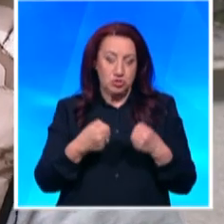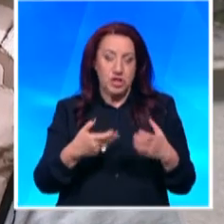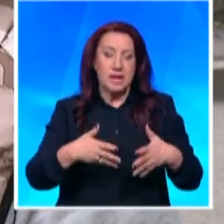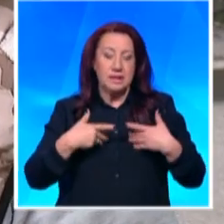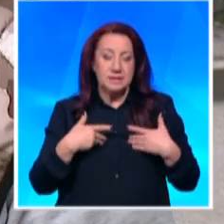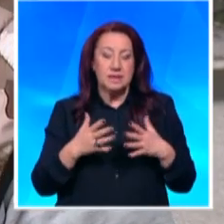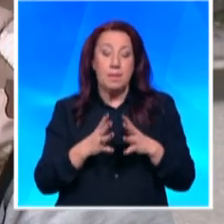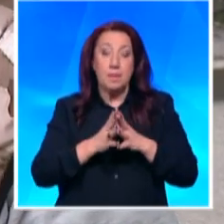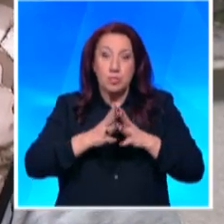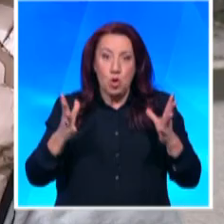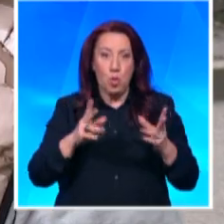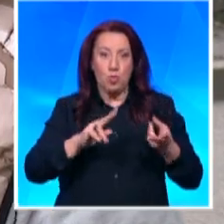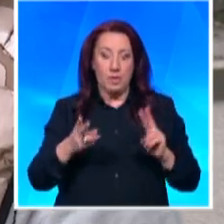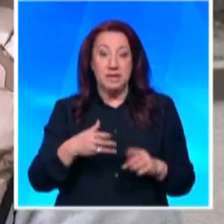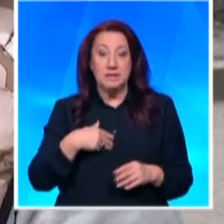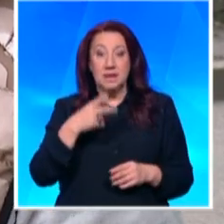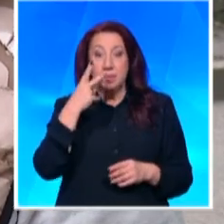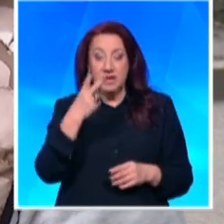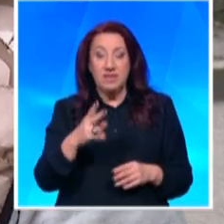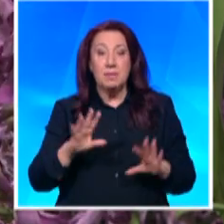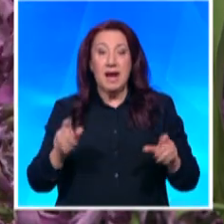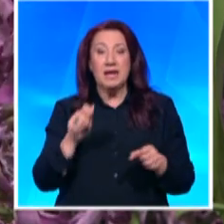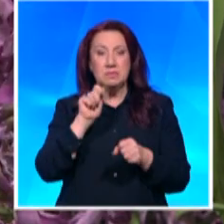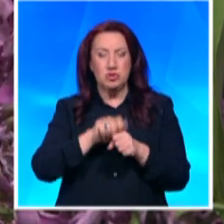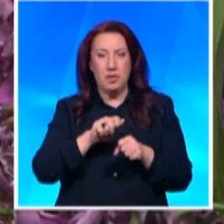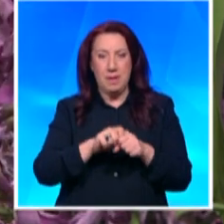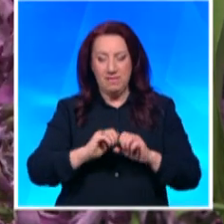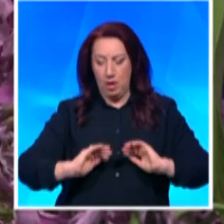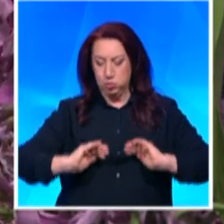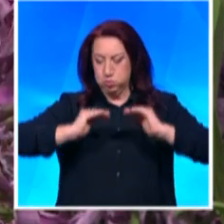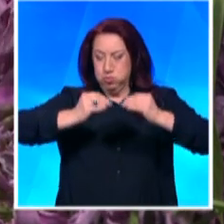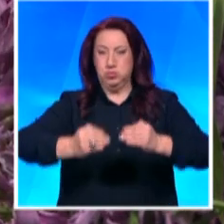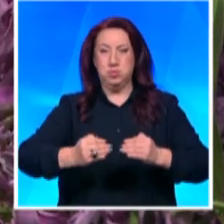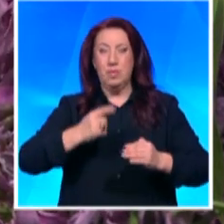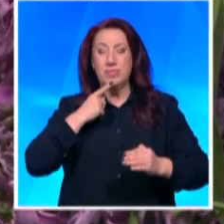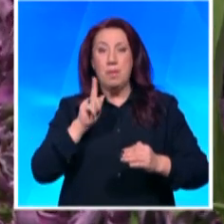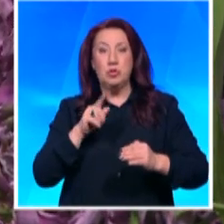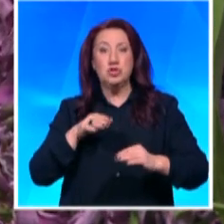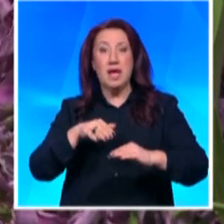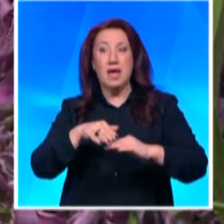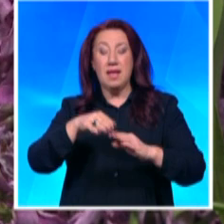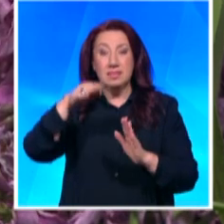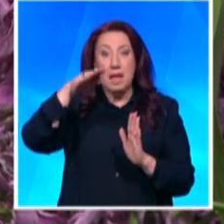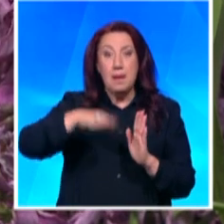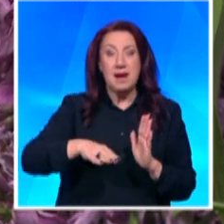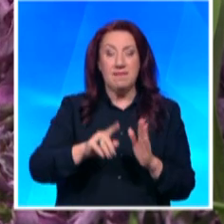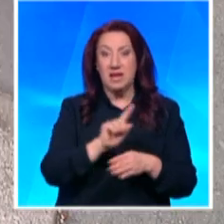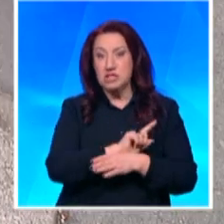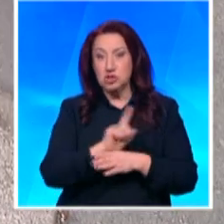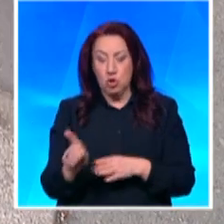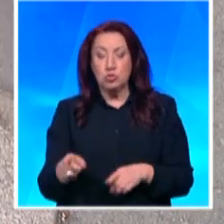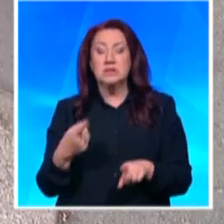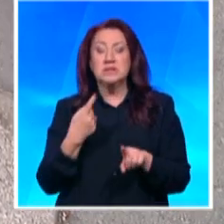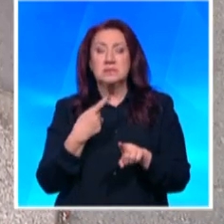видим утре как започва изграждането на легнали полицаи, как има постоянно наблюдение с камери